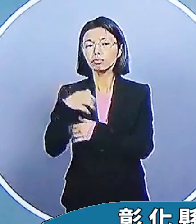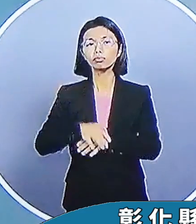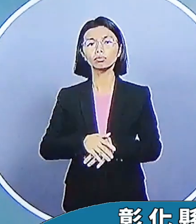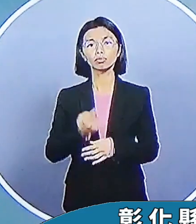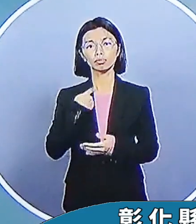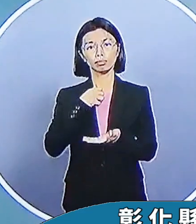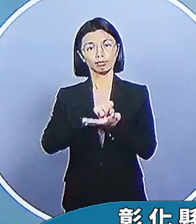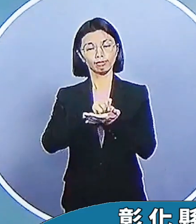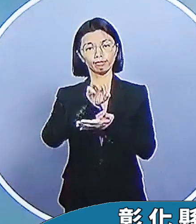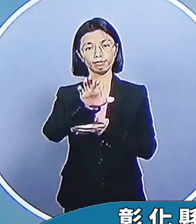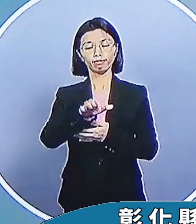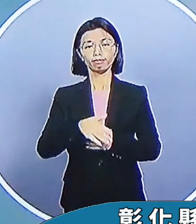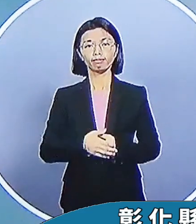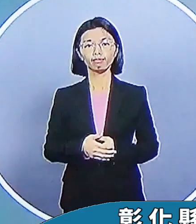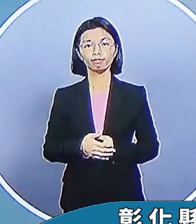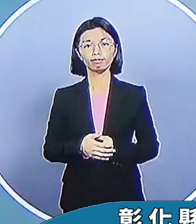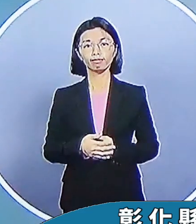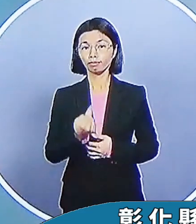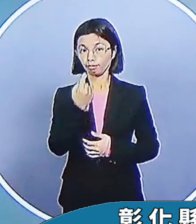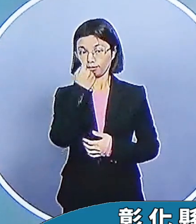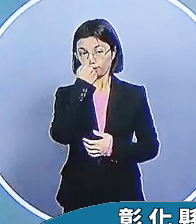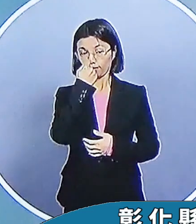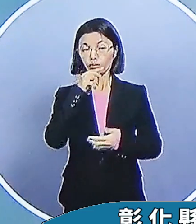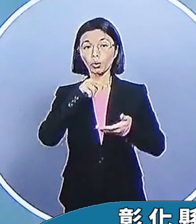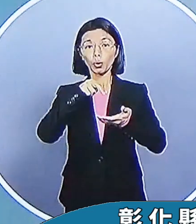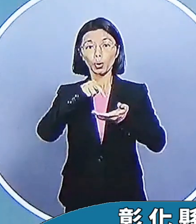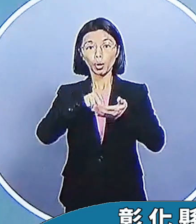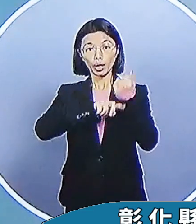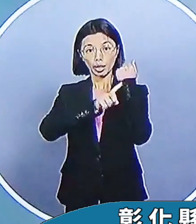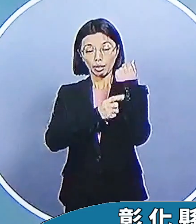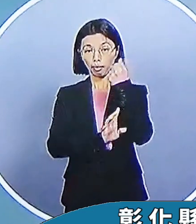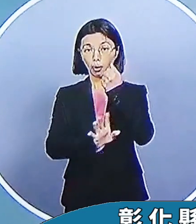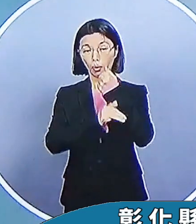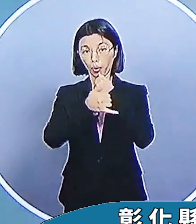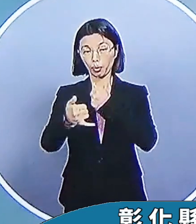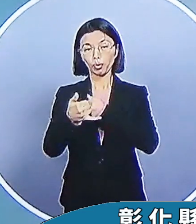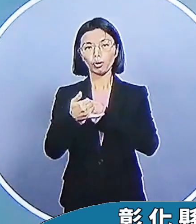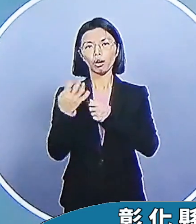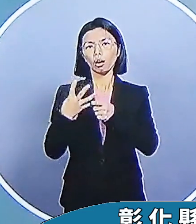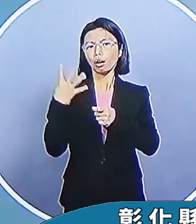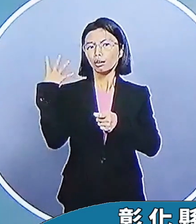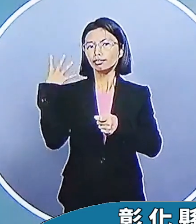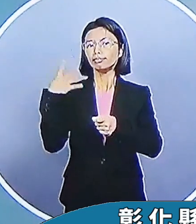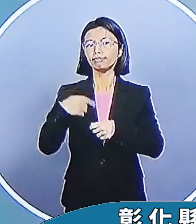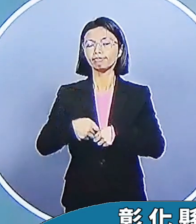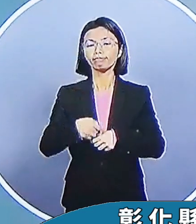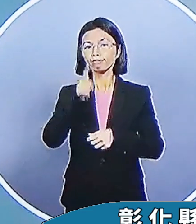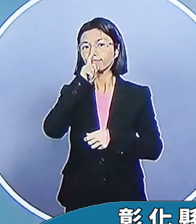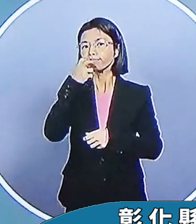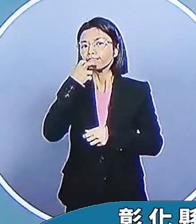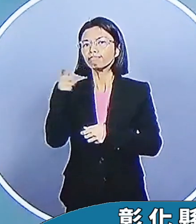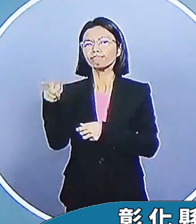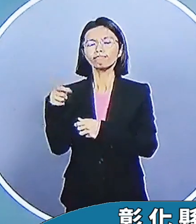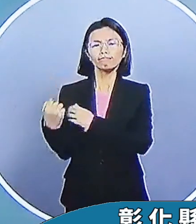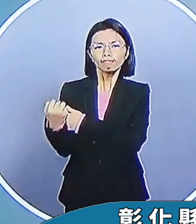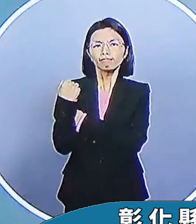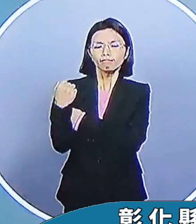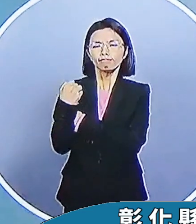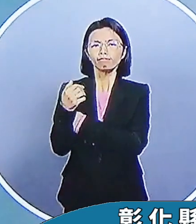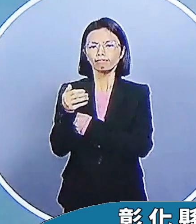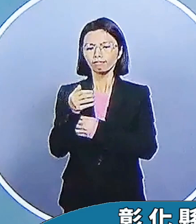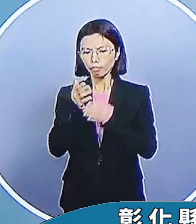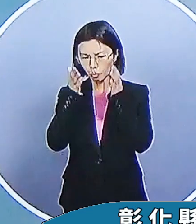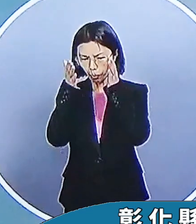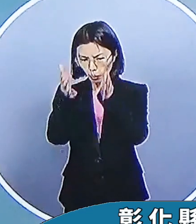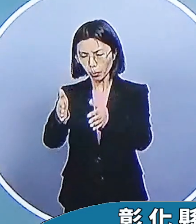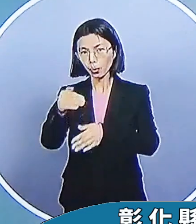来报告，是哦，秀峰在做立法委员的时阵，尤其是四年外前，咱中央政府一直在推动前瞻